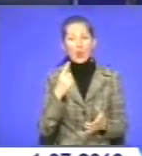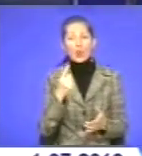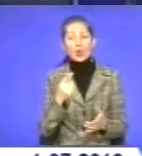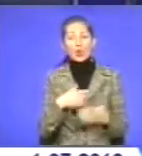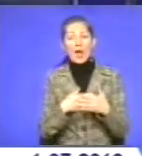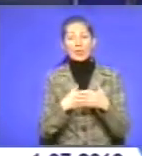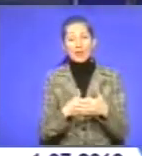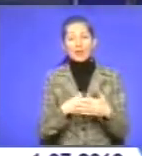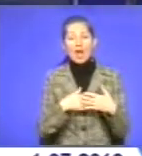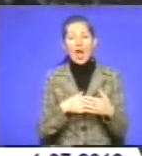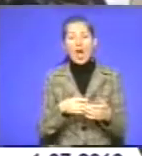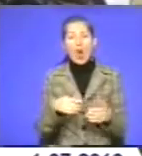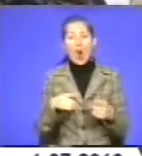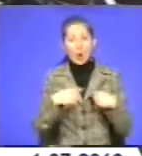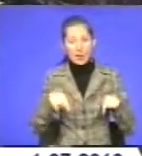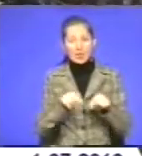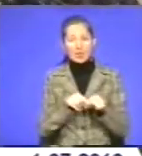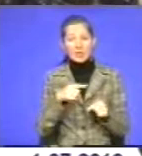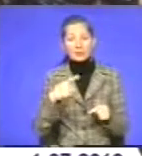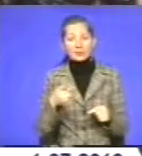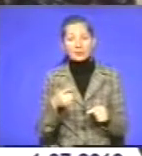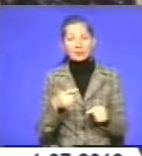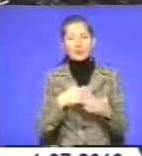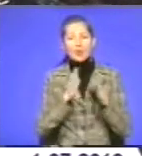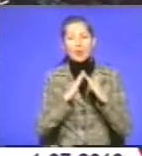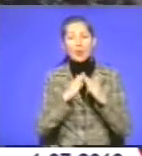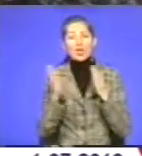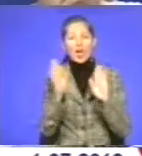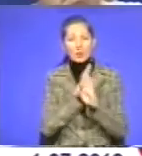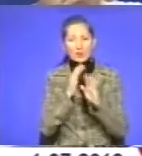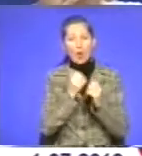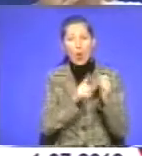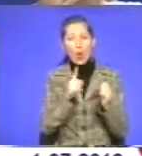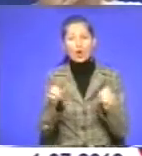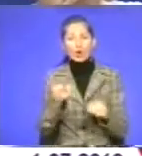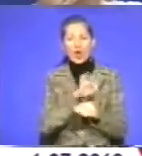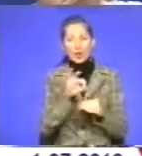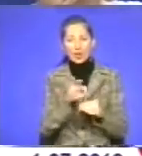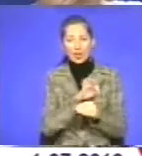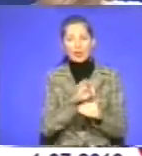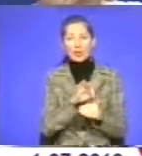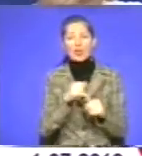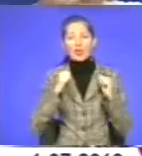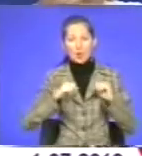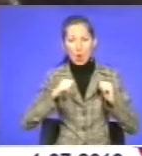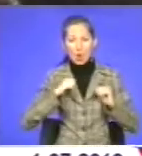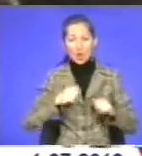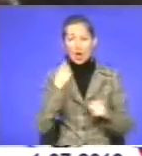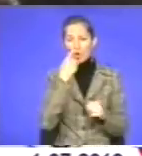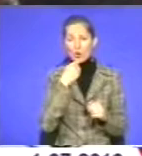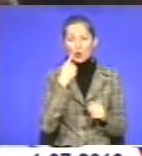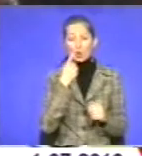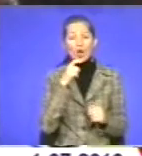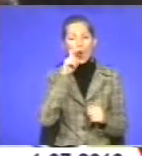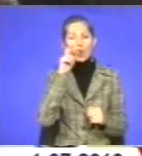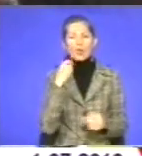наступному відеоматеріалі. Домашня атмосфера, у кожного вишиване мережево на сорочках, із уст – українська